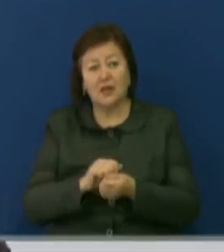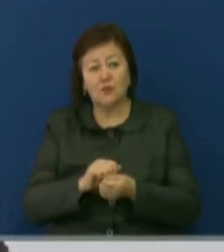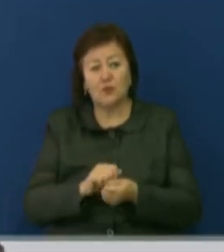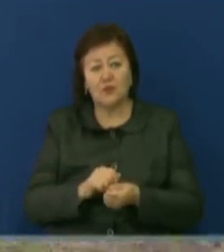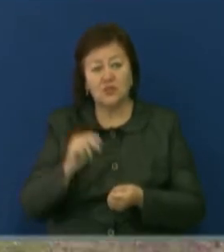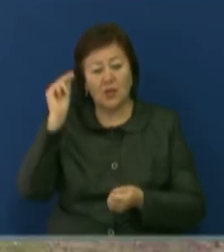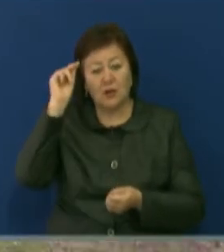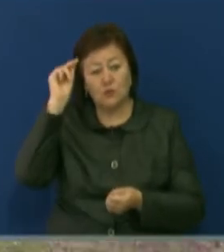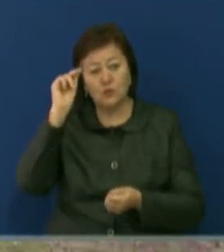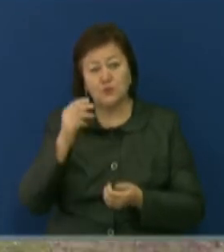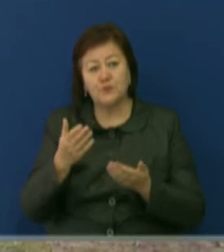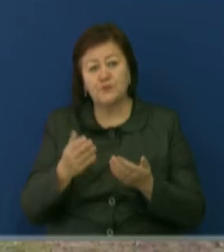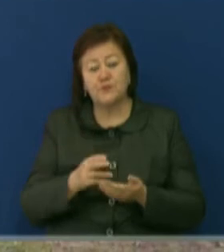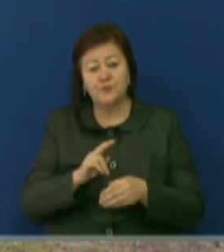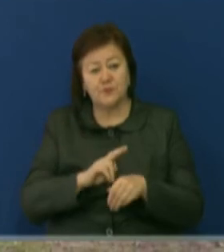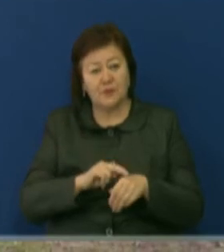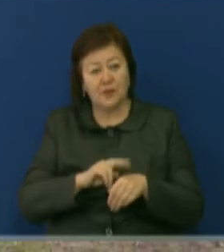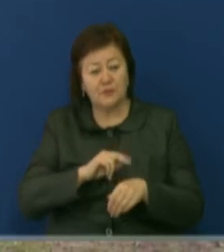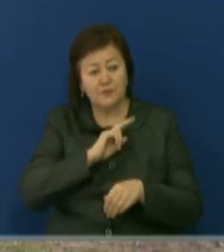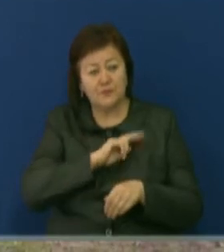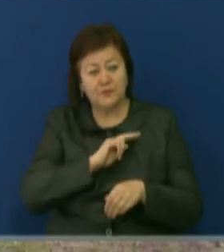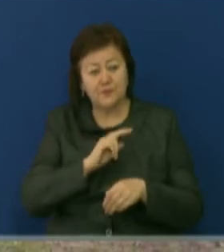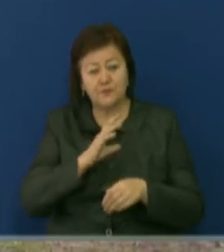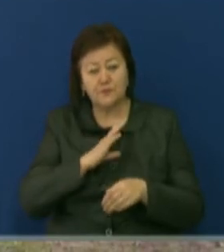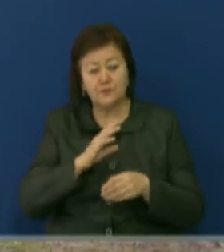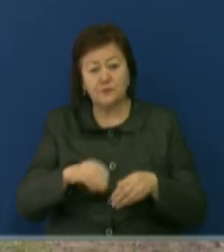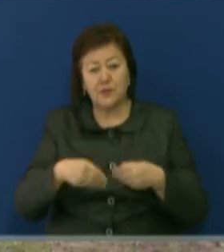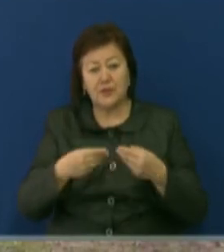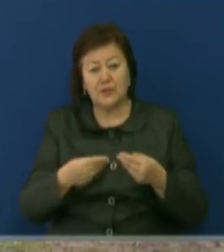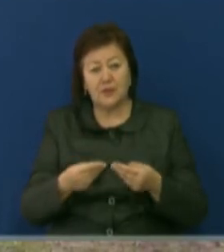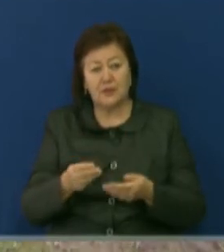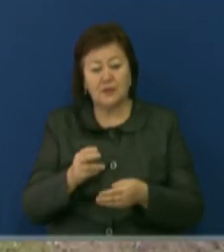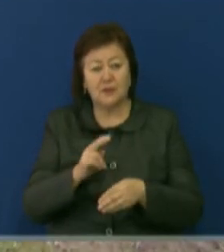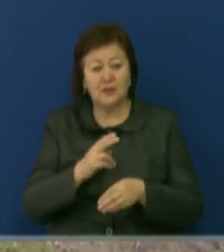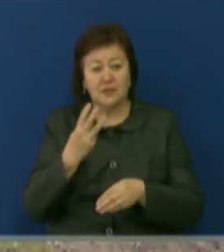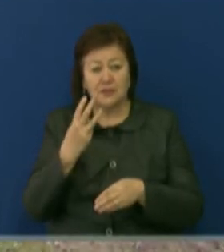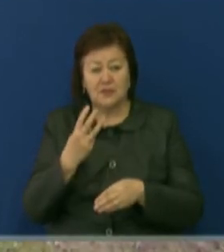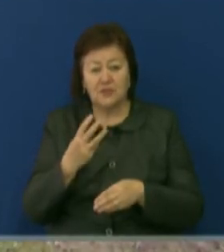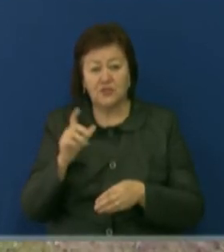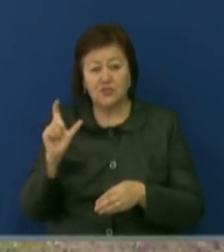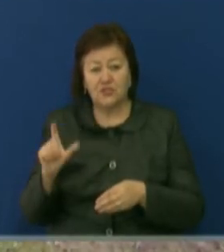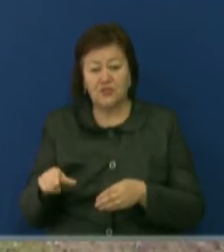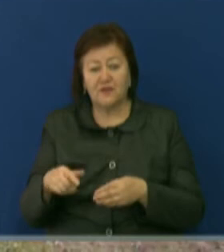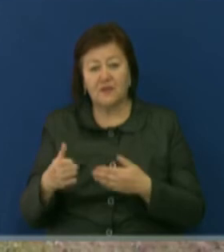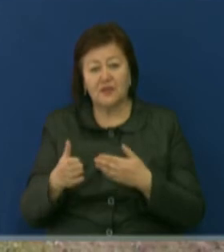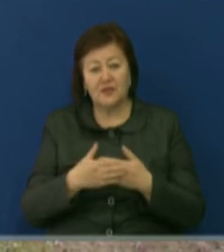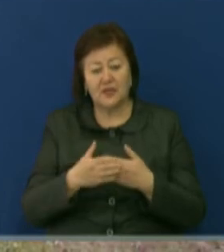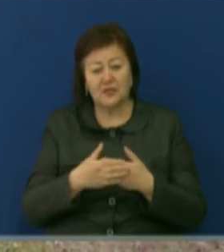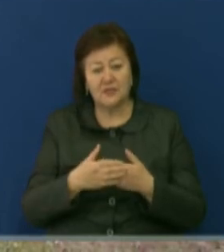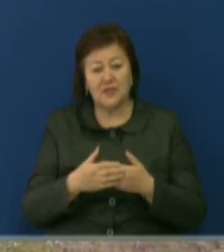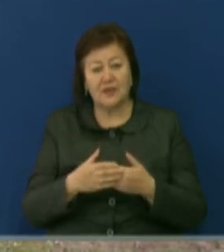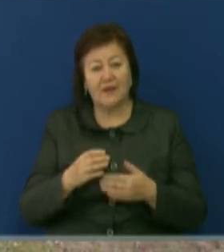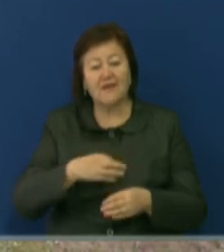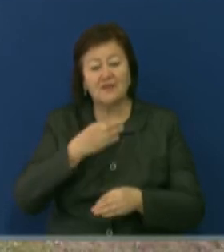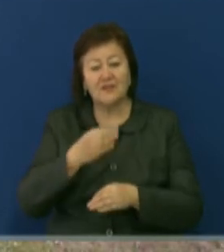үйретті. Сотрудниками полиции были привлечены к Полиция қызметкерлері үш адамды әкімшілік жауапкершілікке тартты. Біздің басты міндетіміз